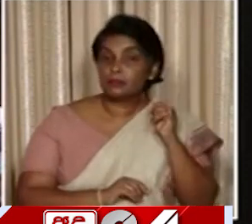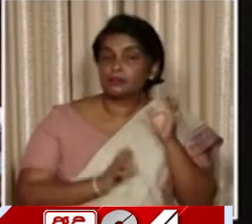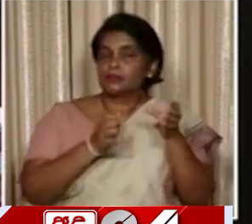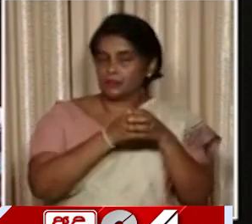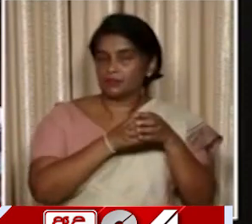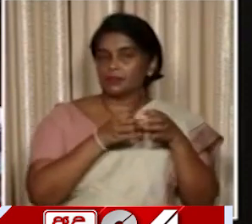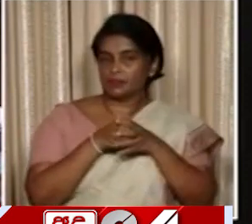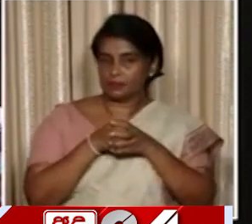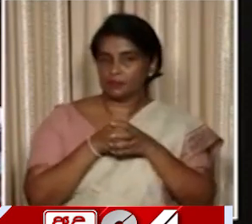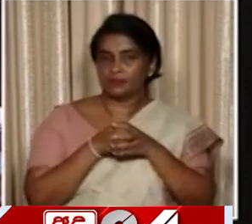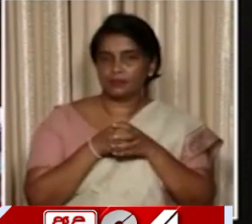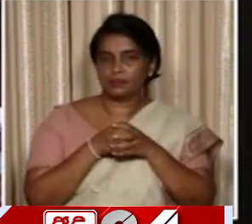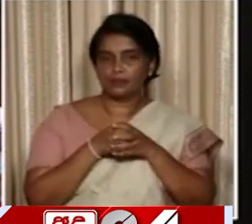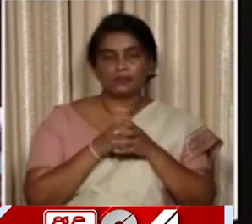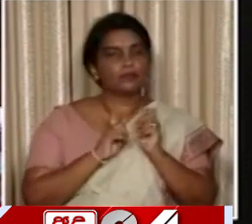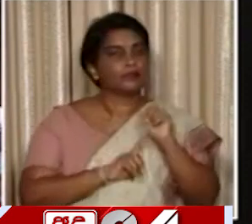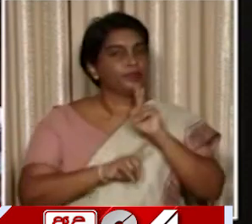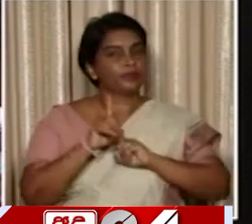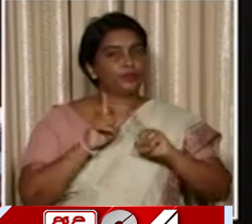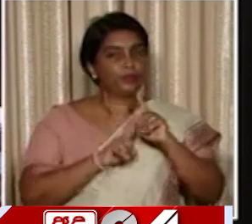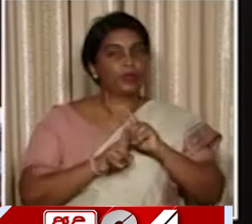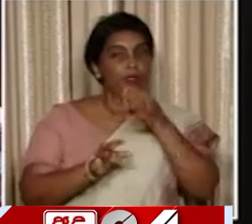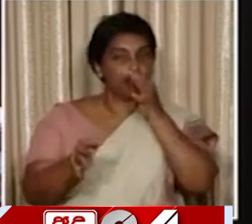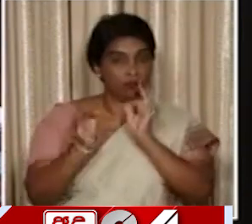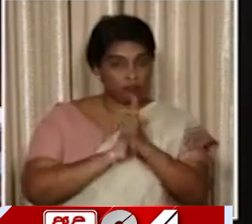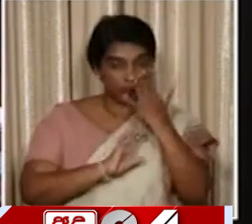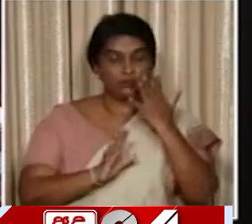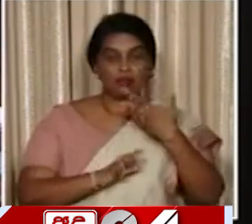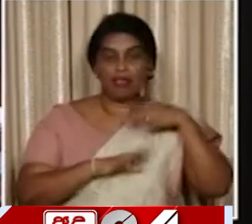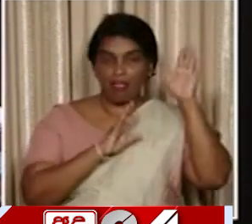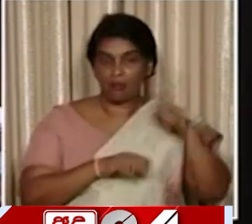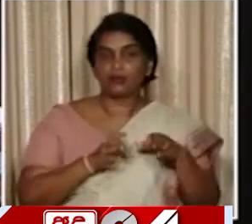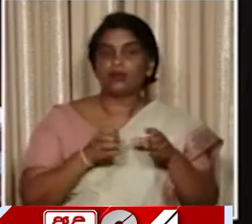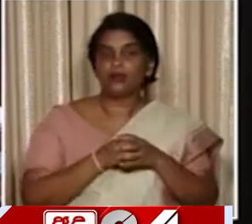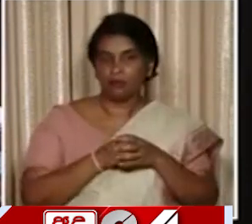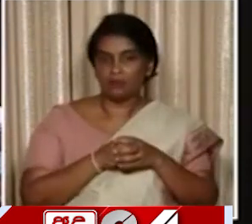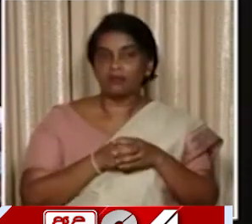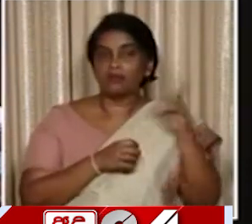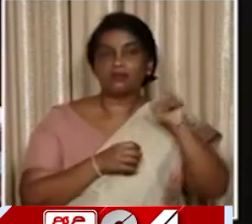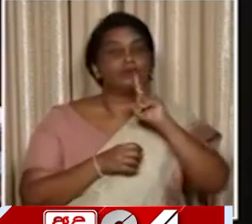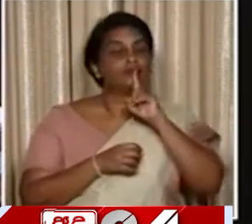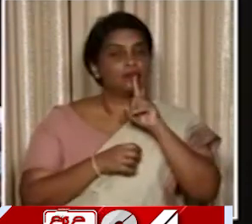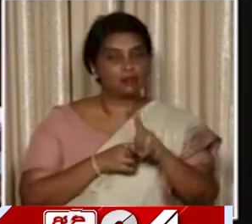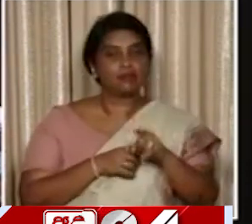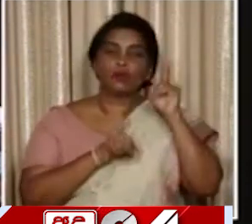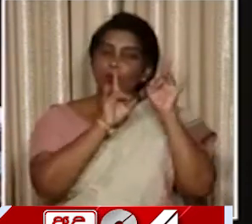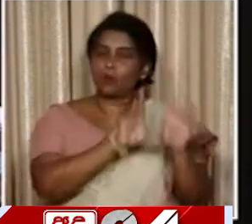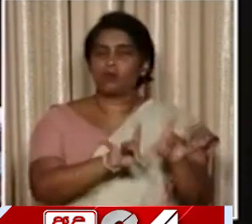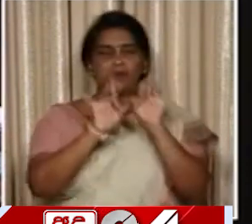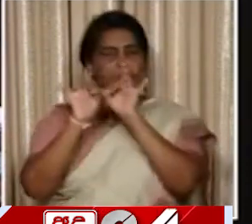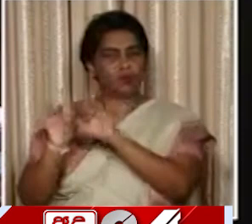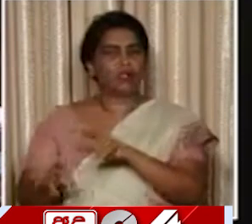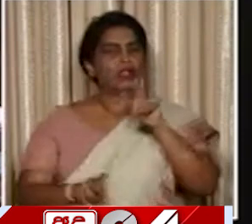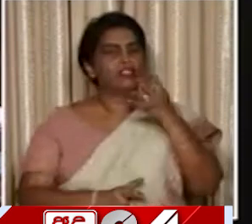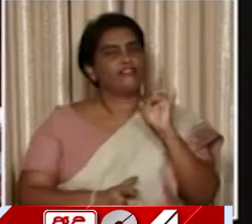kandaya, parlimen tu pucchan natta apu kandaya. Egalo kia ganaya no, unuttekai, munuttekai, desi